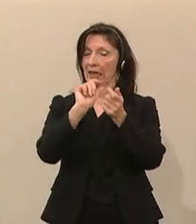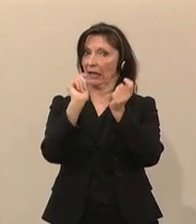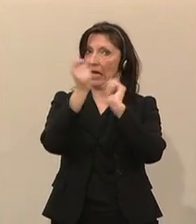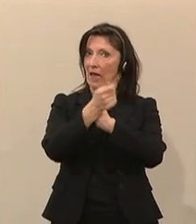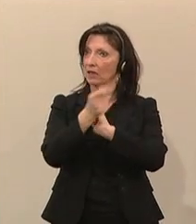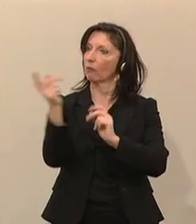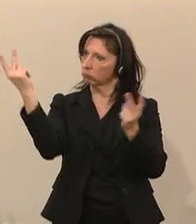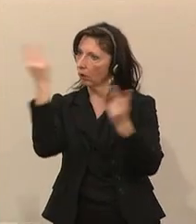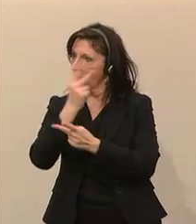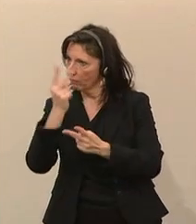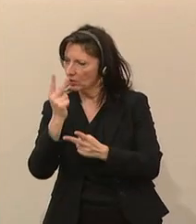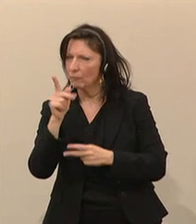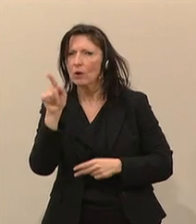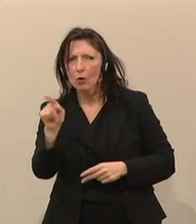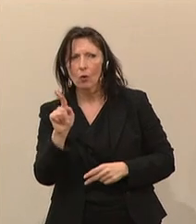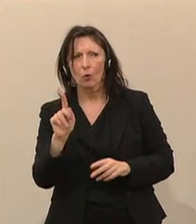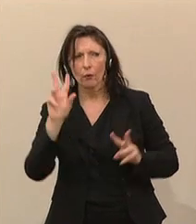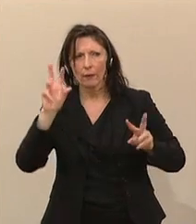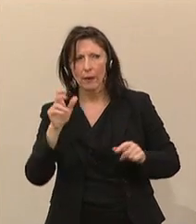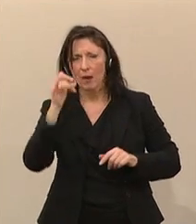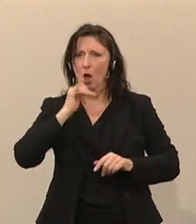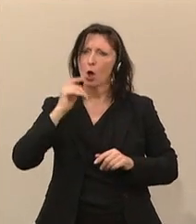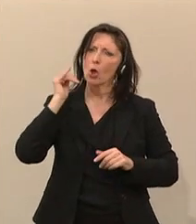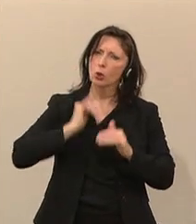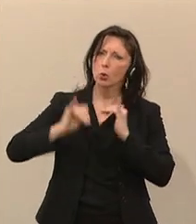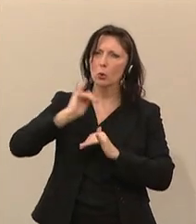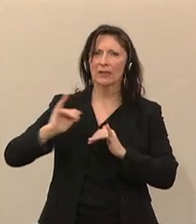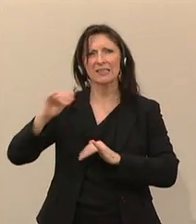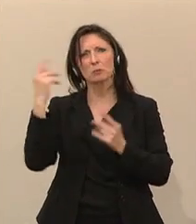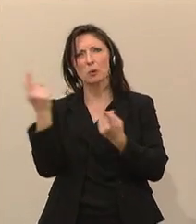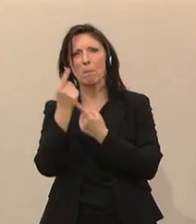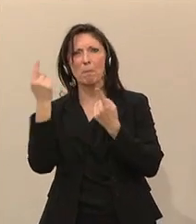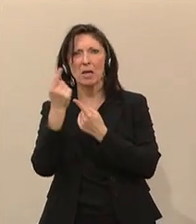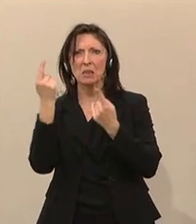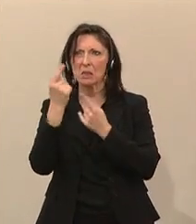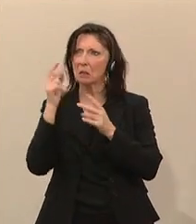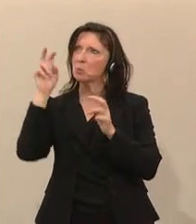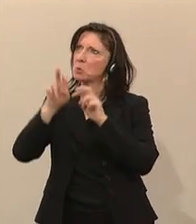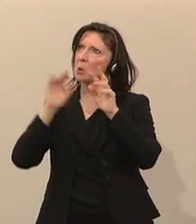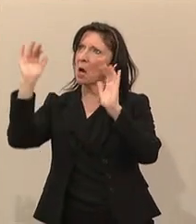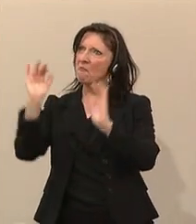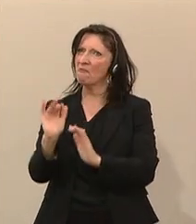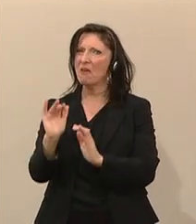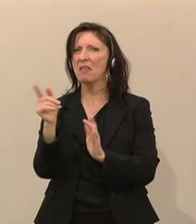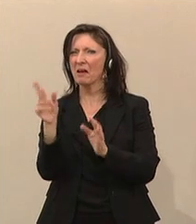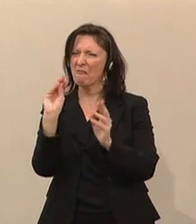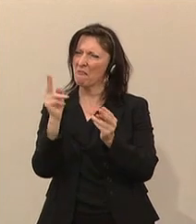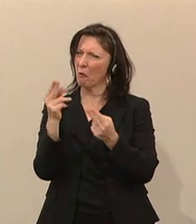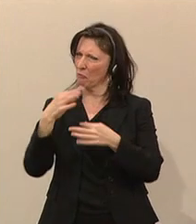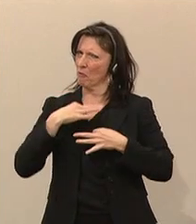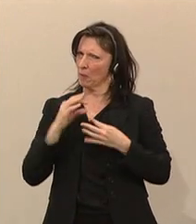ein Grund, warum ich mir mit der Entlastung der Tourismusbetriebe besonders schwer tue, ist noch folgender. Es ist durch